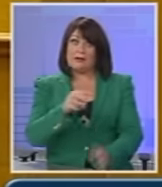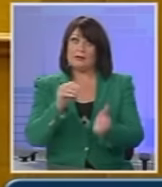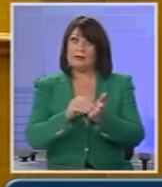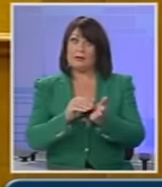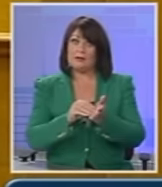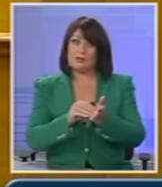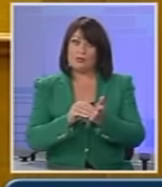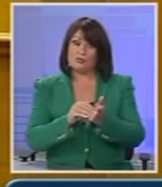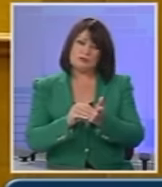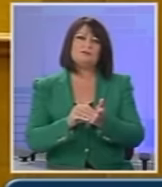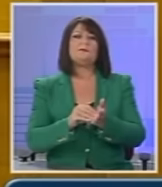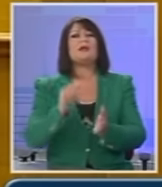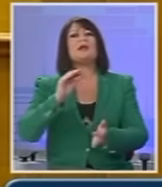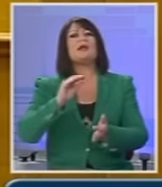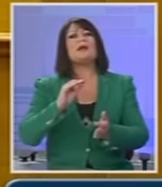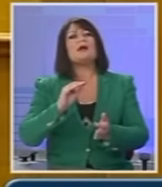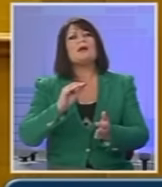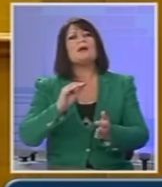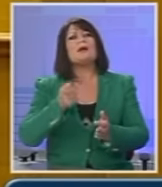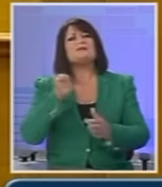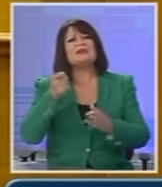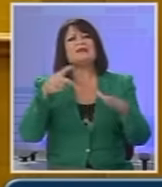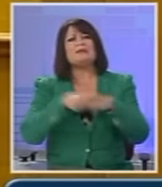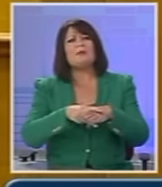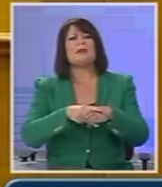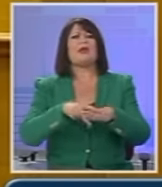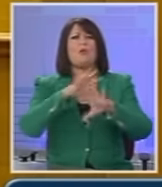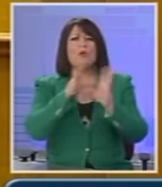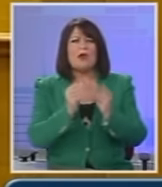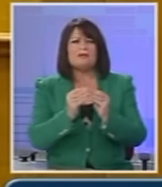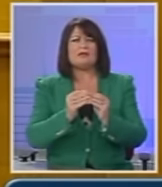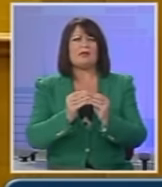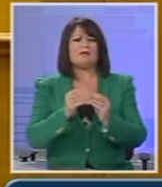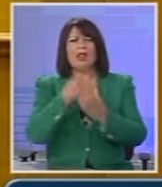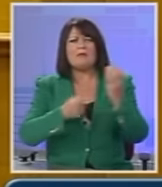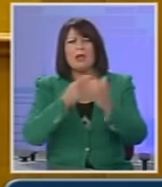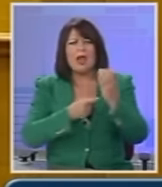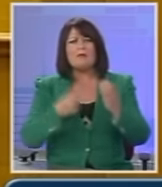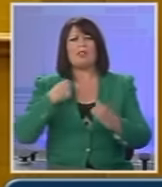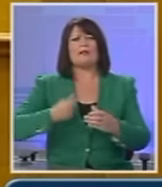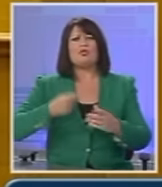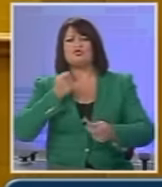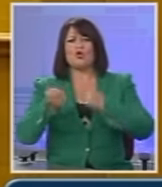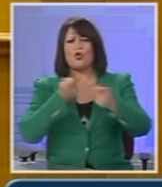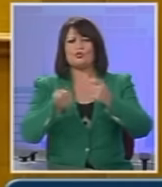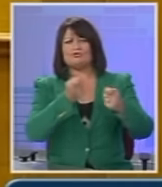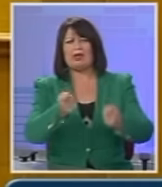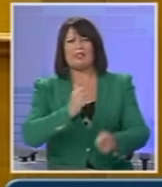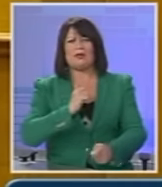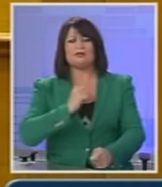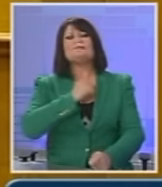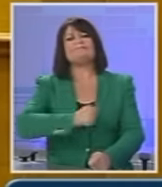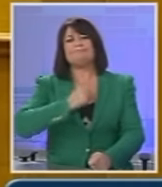οργανισμοί κοινωνικής ασφάλισης βουλιάζουν στα ελλείμματα, ενώ οι ληξιπρόθεσμες οφειλές του δημοσίου προς τους ιδιώτες